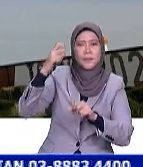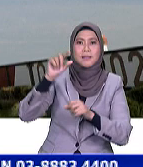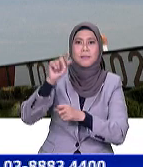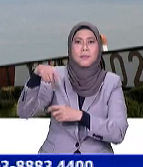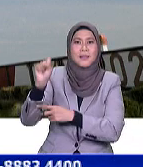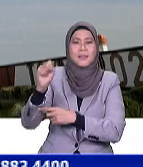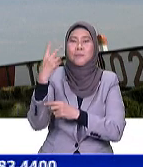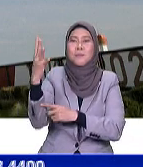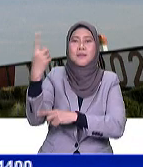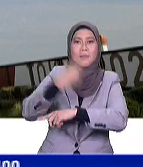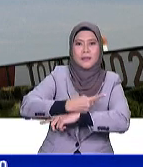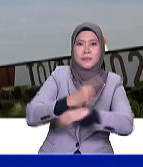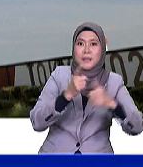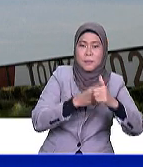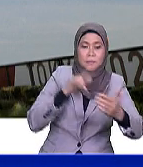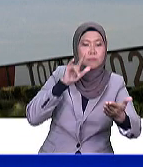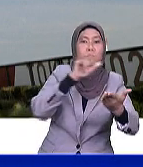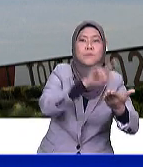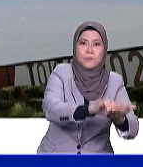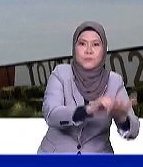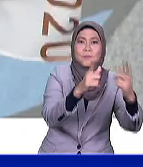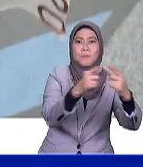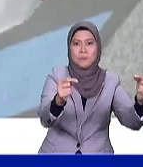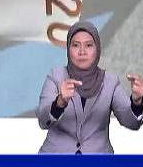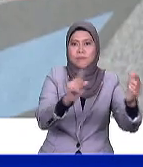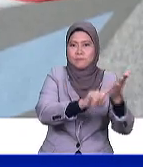GPS selama 14 hari pertama tiba di Jepun.